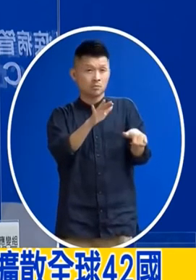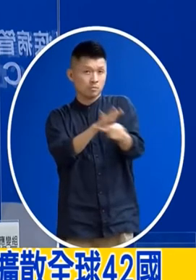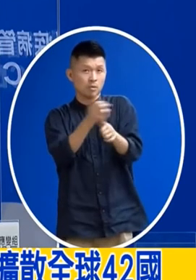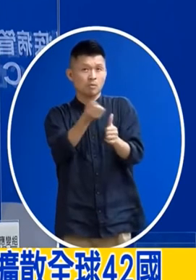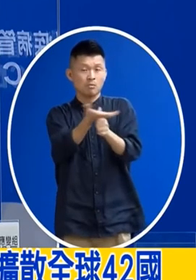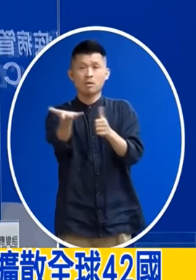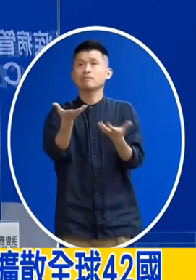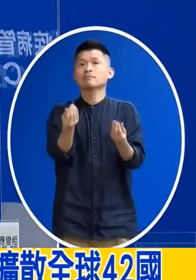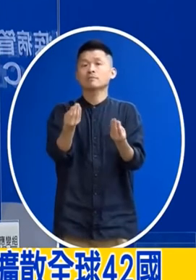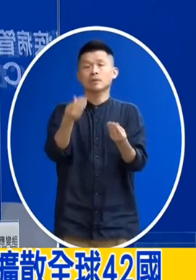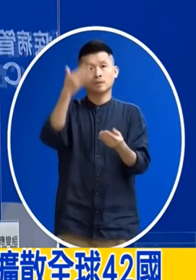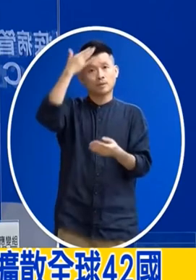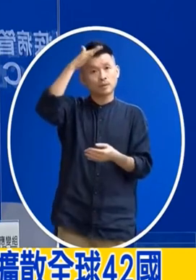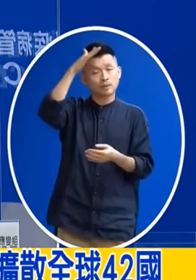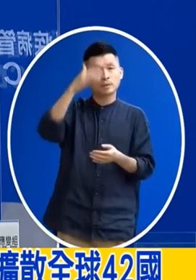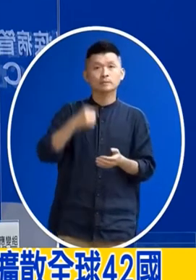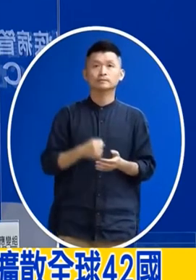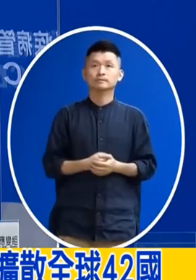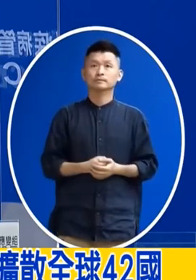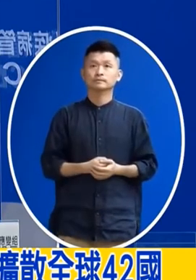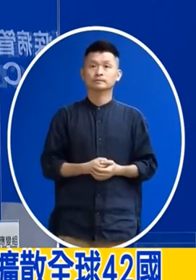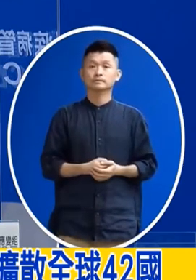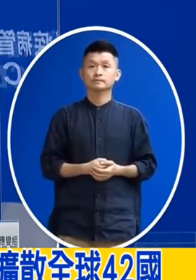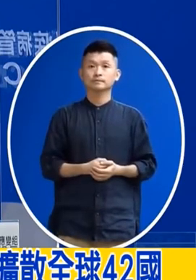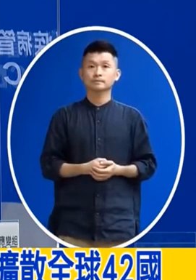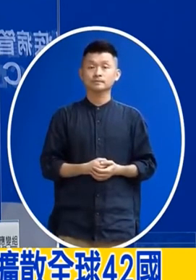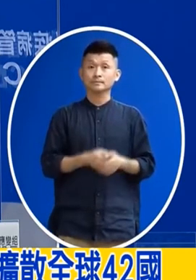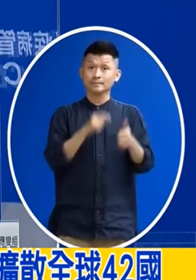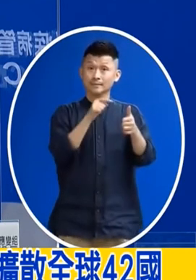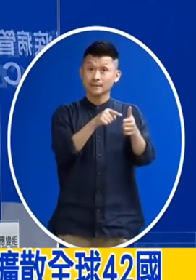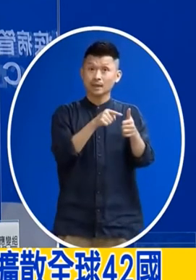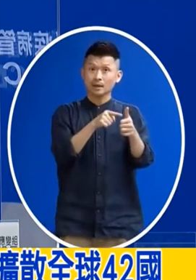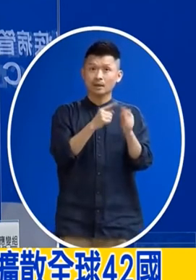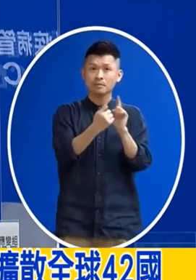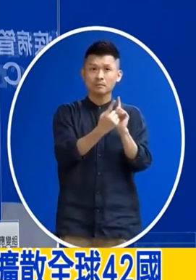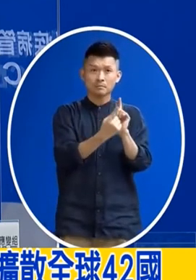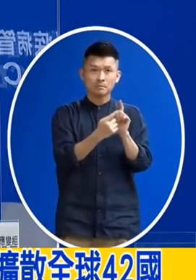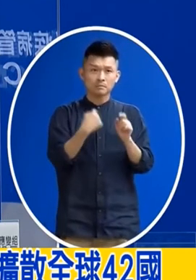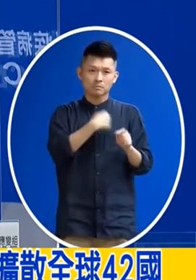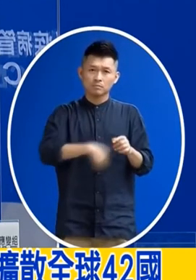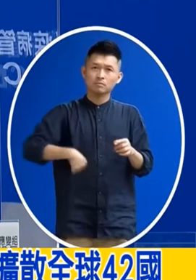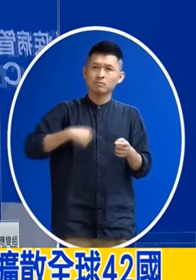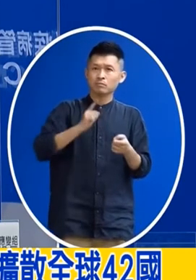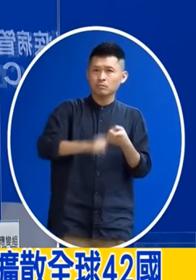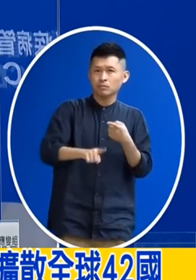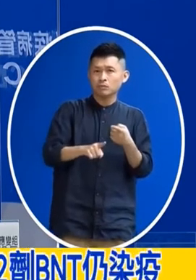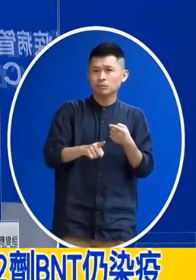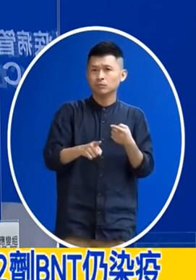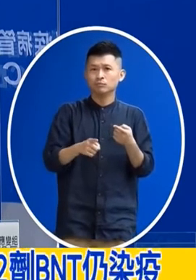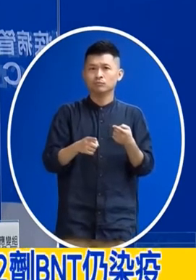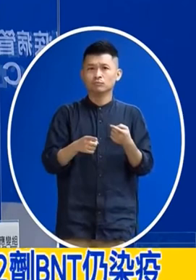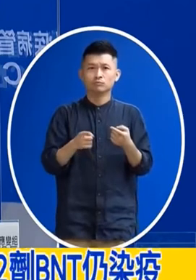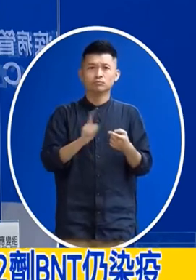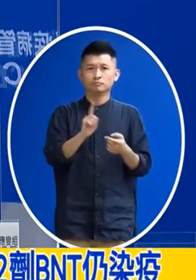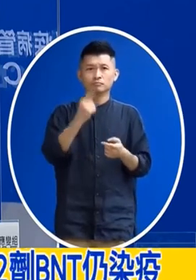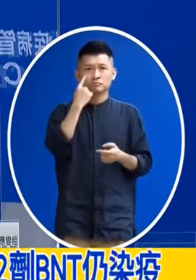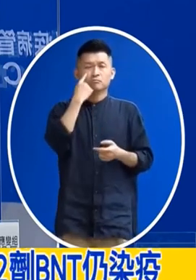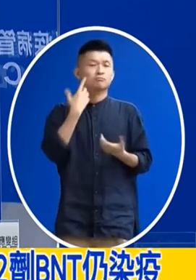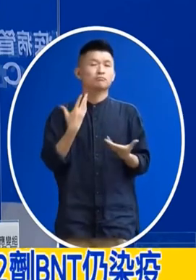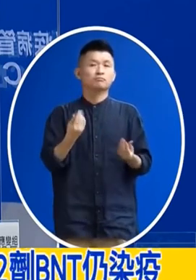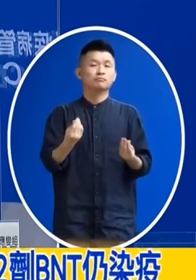个威胁哈。那他这一例也没有什么相关的症状，是属于这个无症状的个案哦。